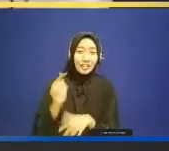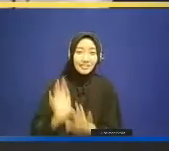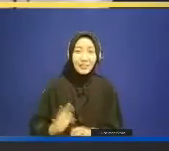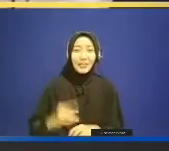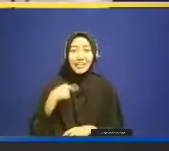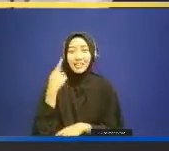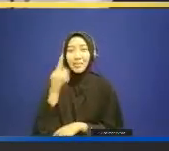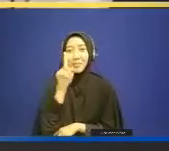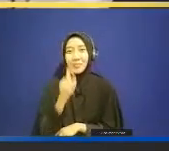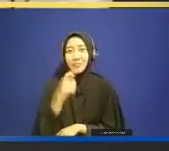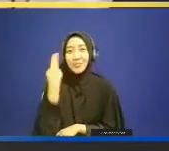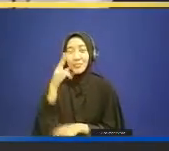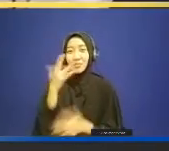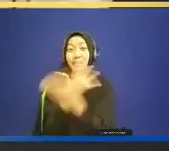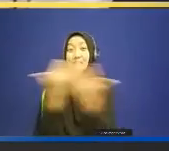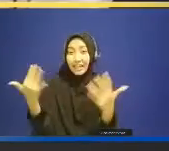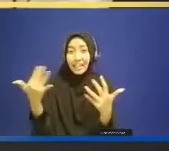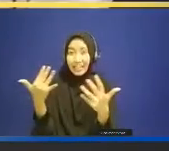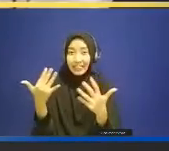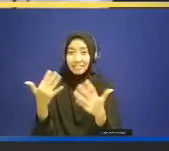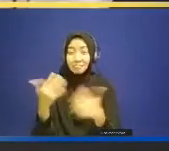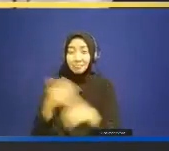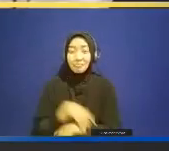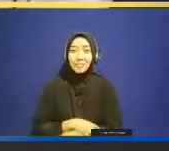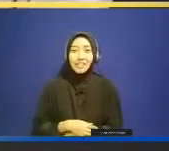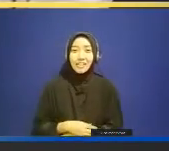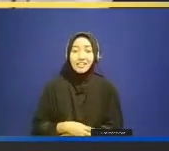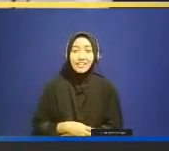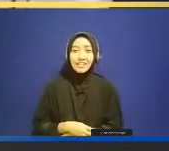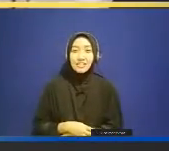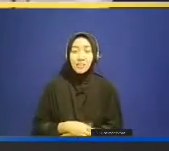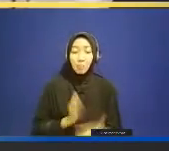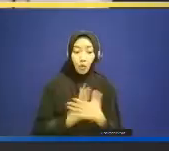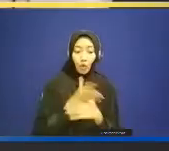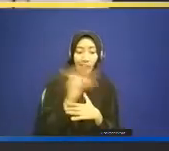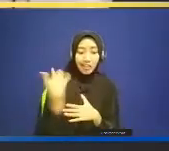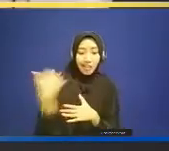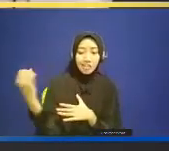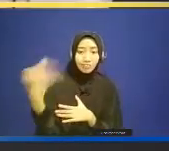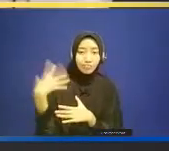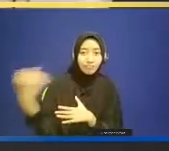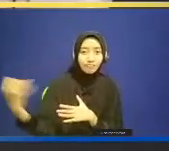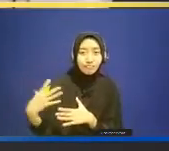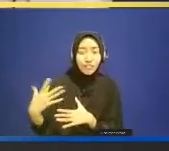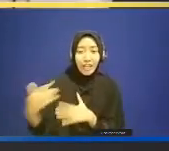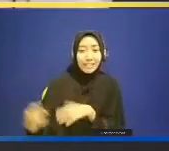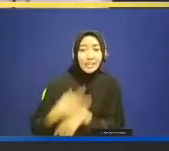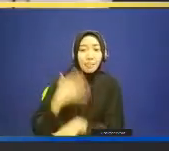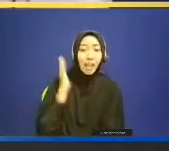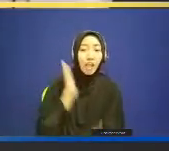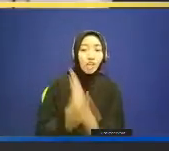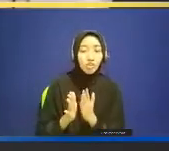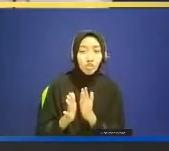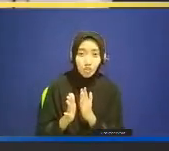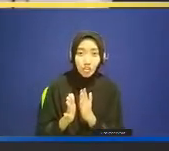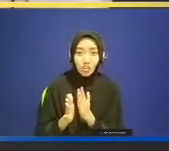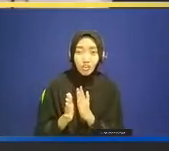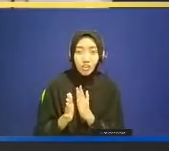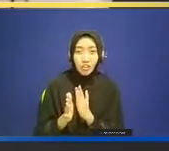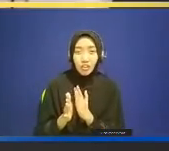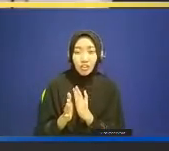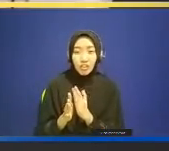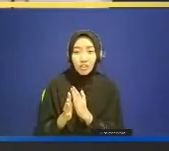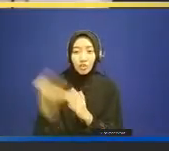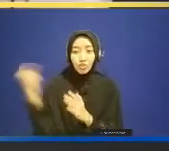butuh untuk rakyat gitu loh Apakah tadi proyek-proyek yang disebutkan itu memang berdampak langsung kepada Jenderal